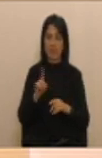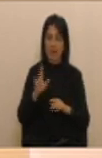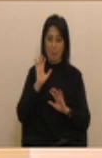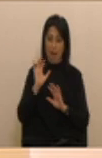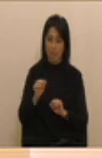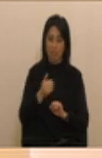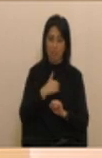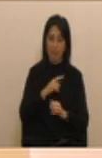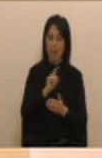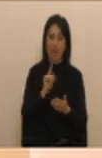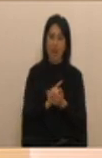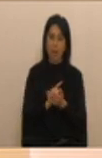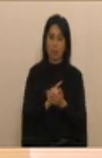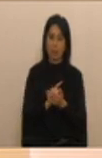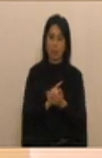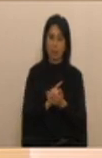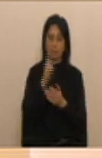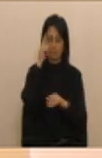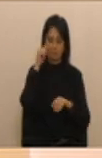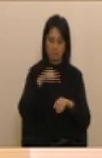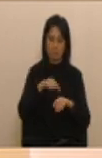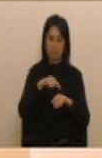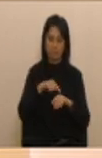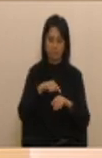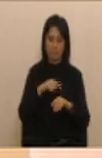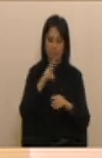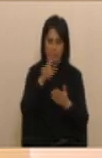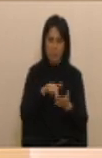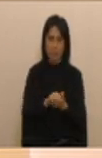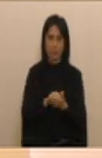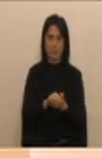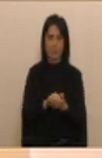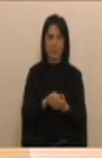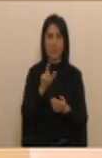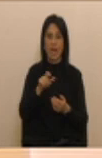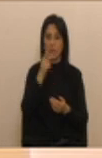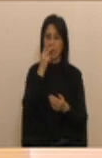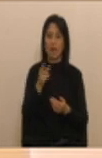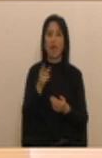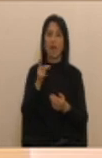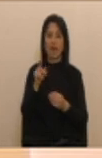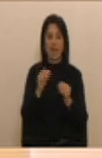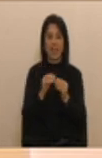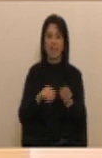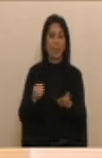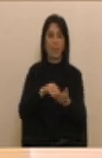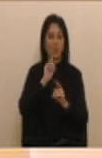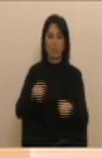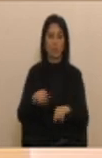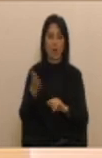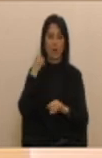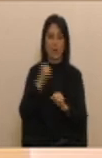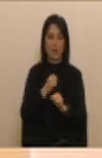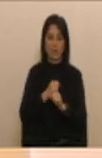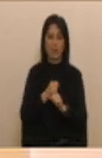ხარდაჭერა მიიღო, აუცილებელი არის მონანიება. და ადამიანებმა დაინახოს, რომ შენ იგივეს არ გაიმეორებ, რასაც ადრე